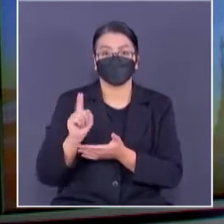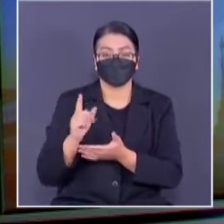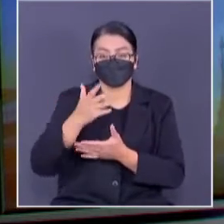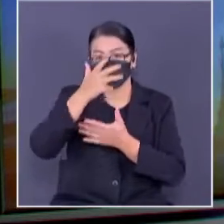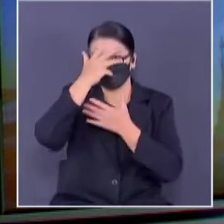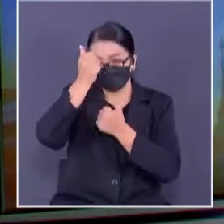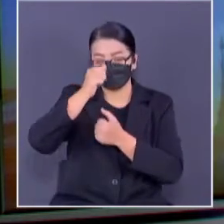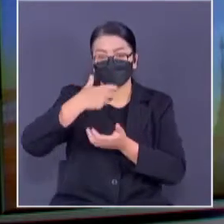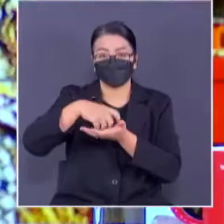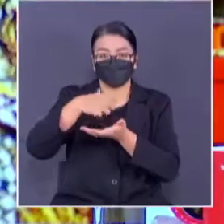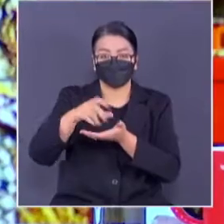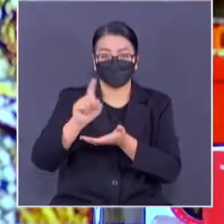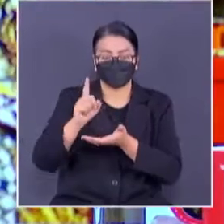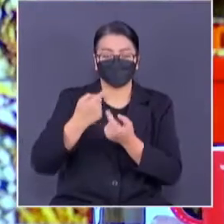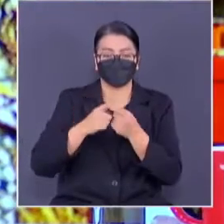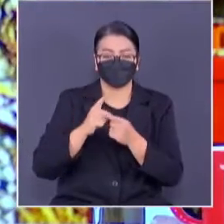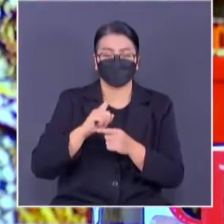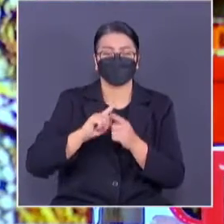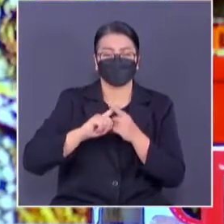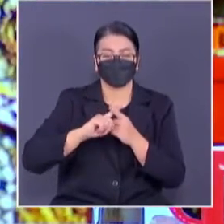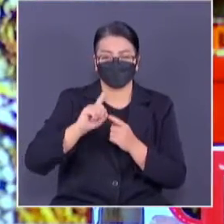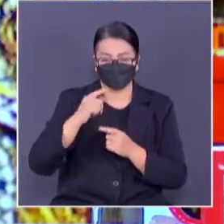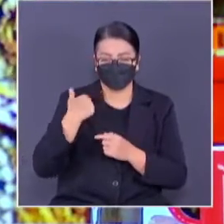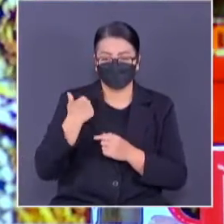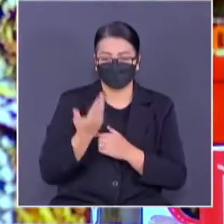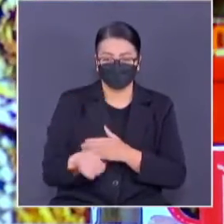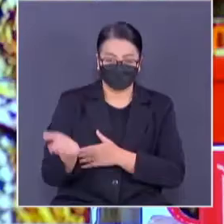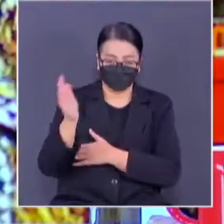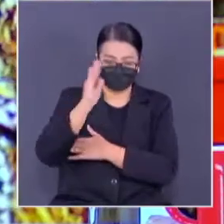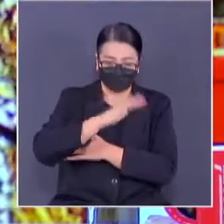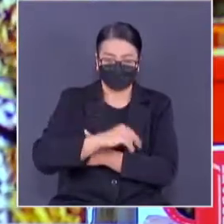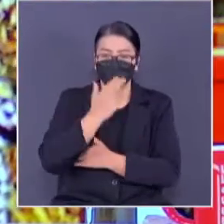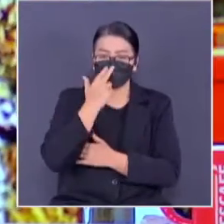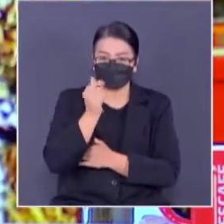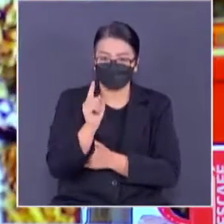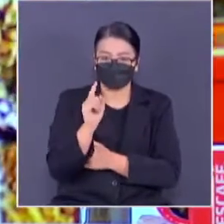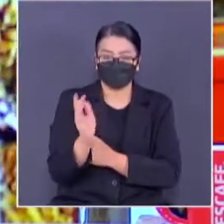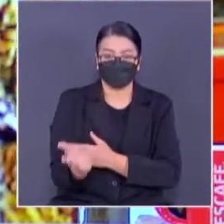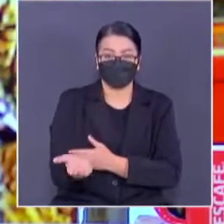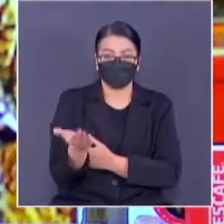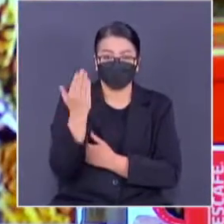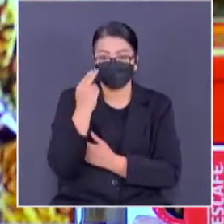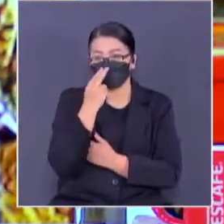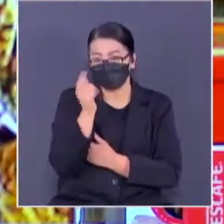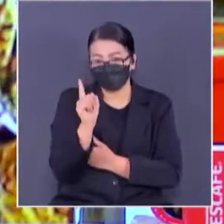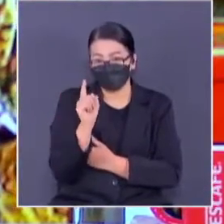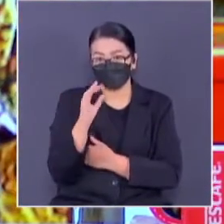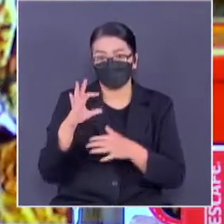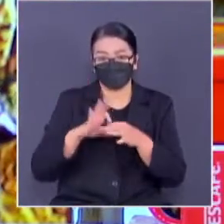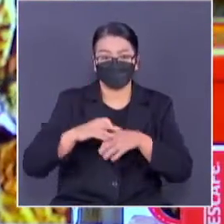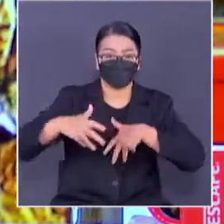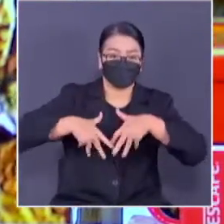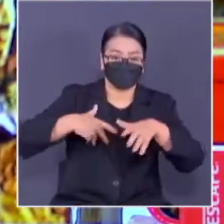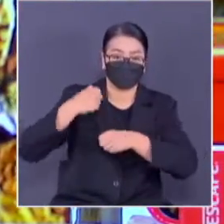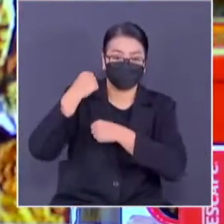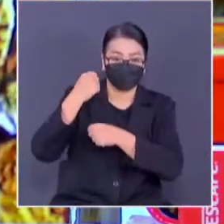าสนใจแต่ว่าประเด็นหนึ่งที่เมื่อวานนี้ติดตามทั้งวันเป็นความเคลื่อนไหวที่เกิดขึ้นตั้งแต่ช่วงเช้ากรณีของการชุมนุมของ